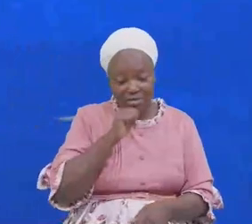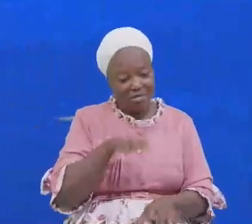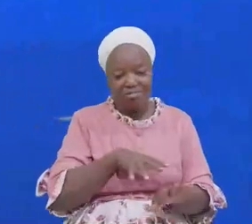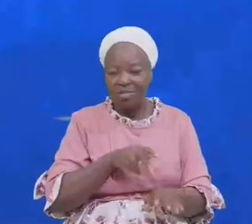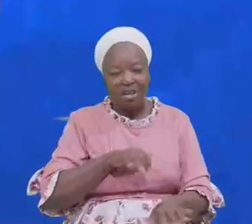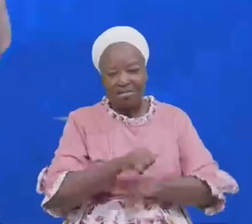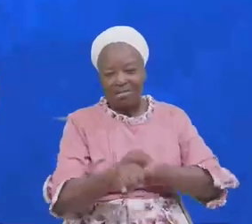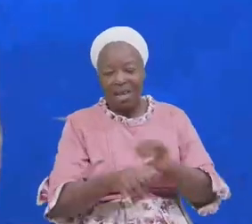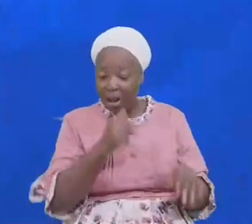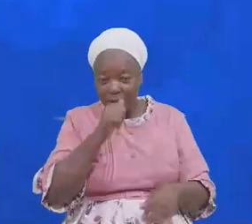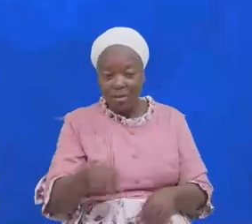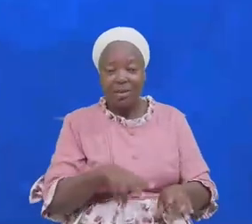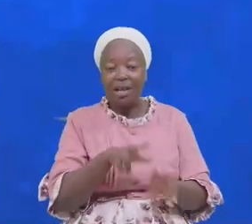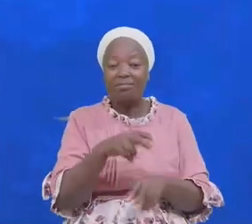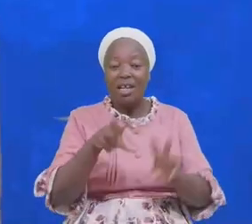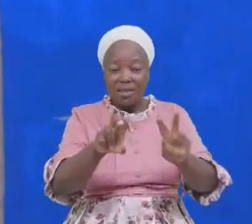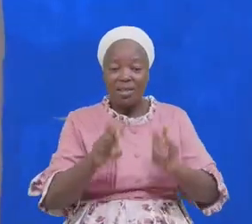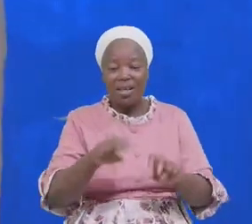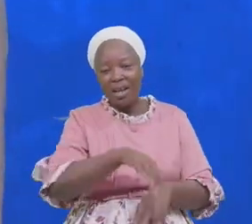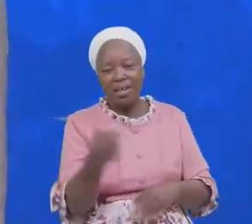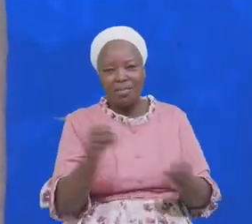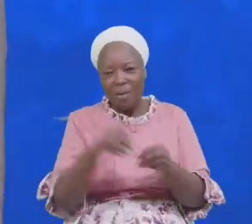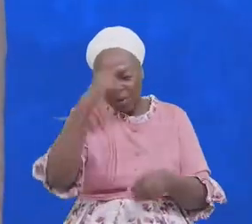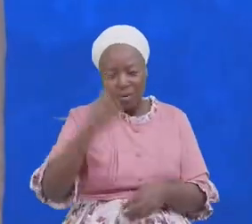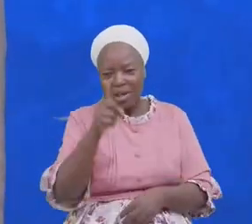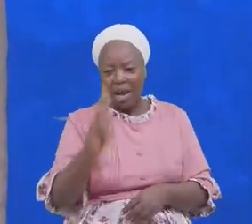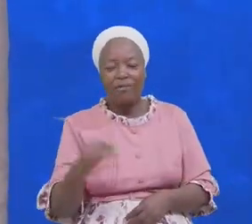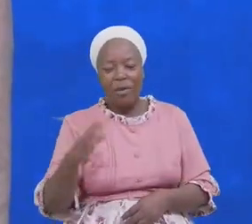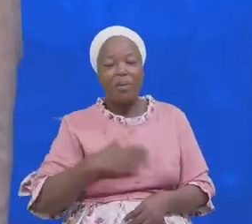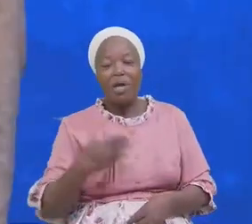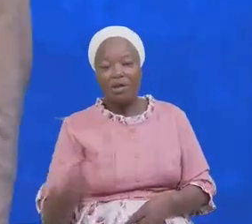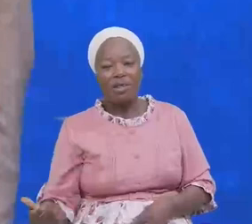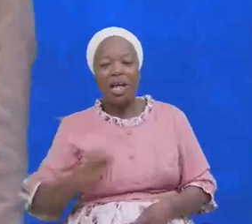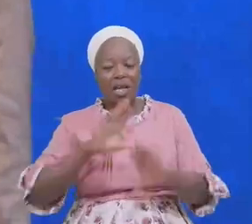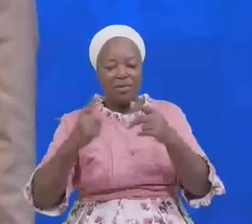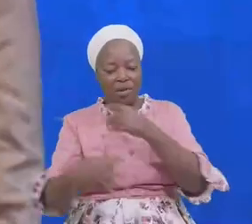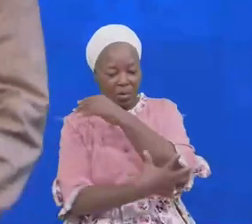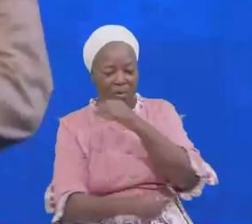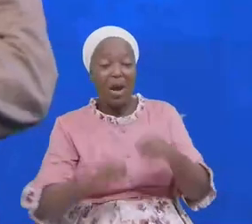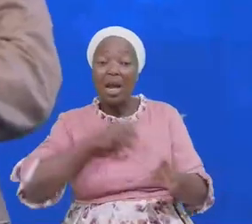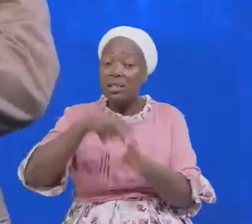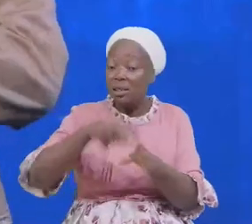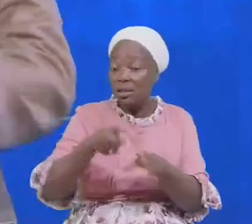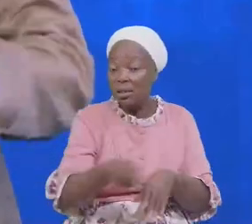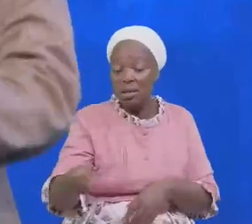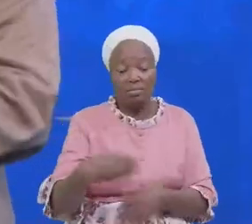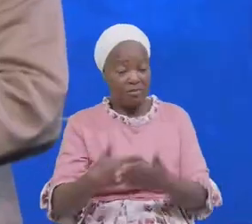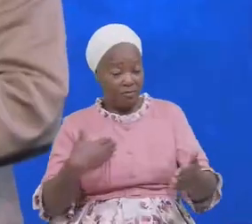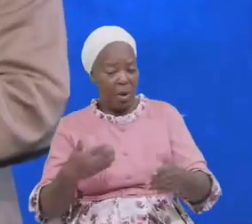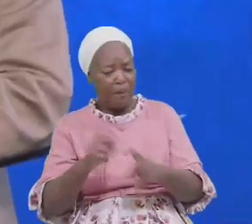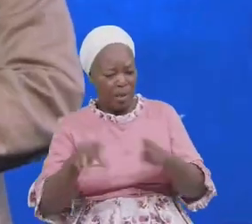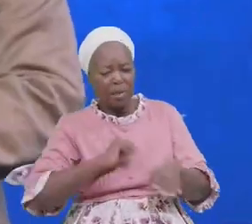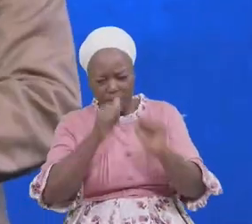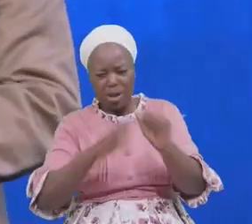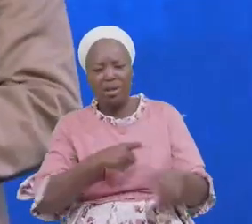Je ne suis plus avare, mais je donne la moitié de mes biens aux pauvres. Je les ai trichés avant, mais je vais les